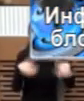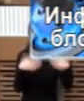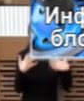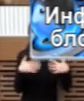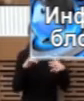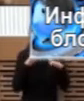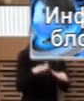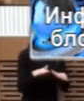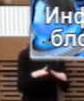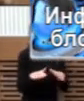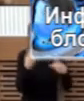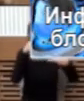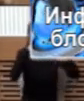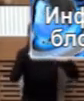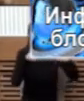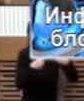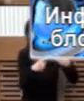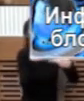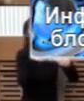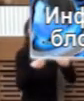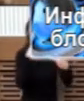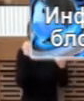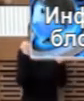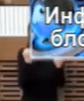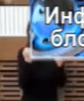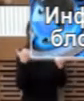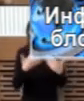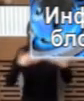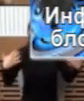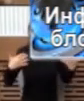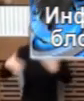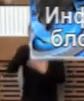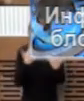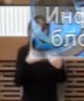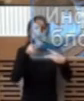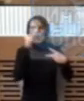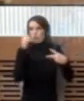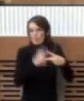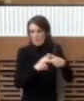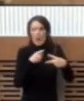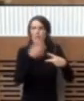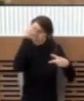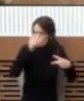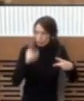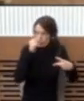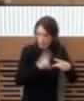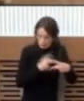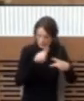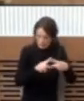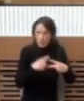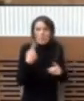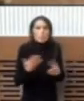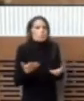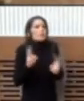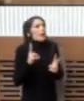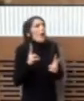je već morala da izdvoji između 7 i 8 miliona za avansno plaćanje za neke od njih, kaže premijerka Ana Brnabić. Brnabićeva